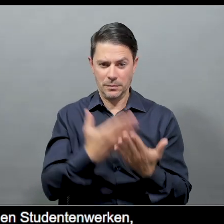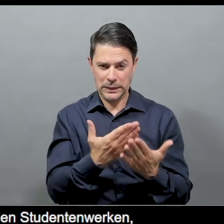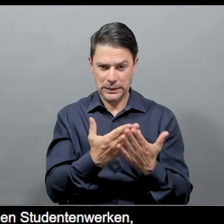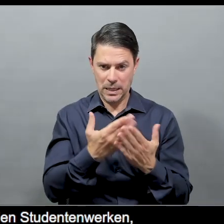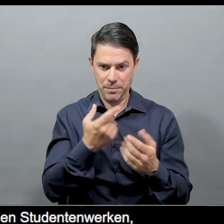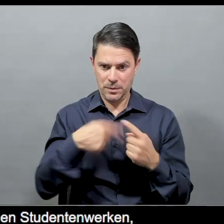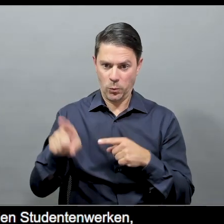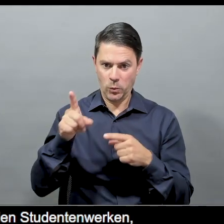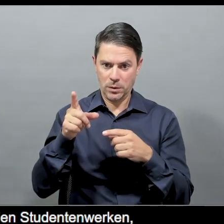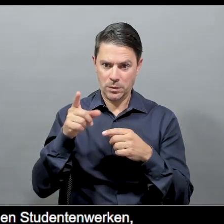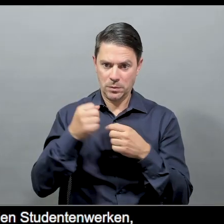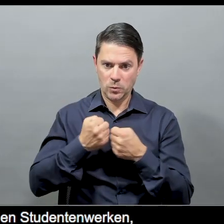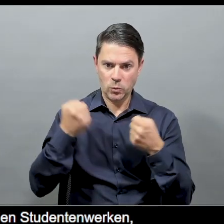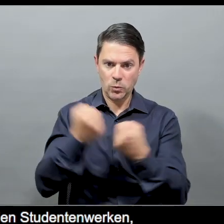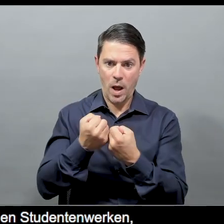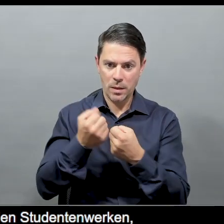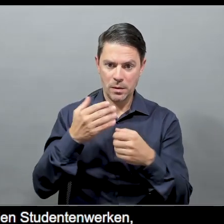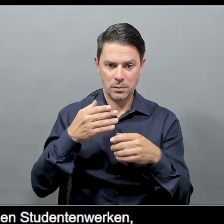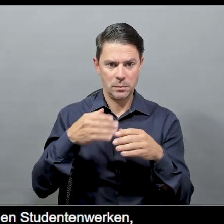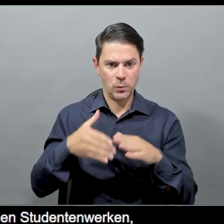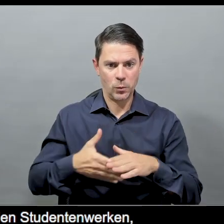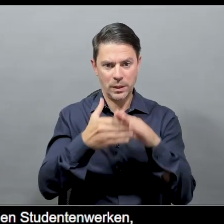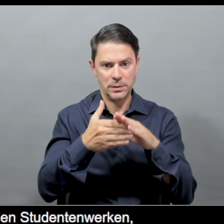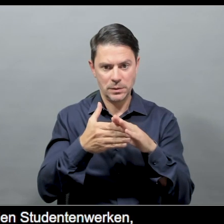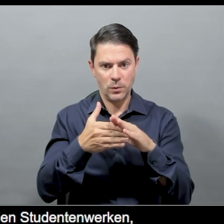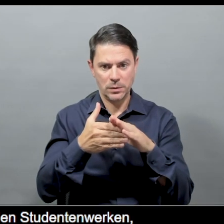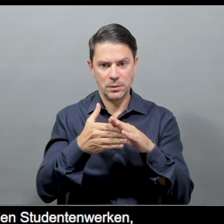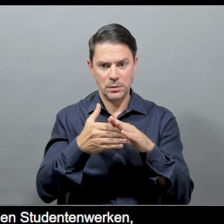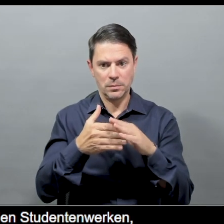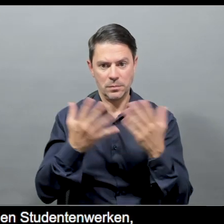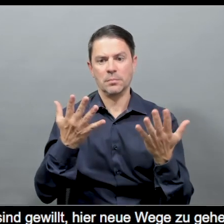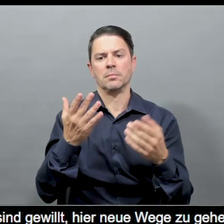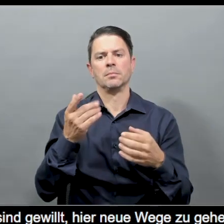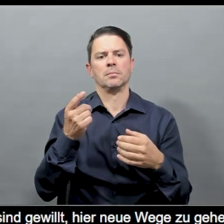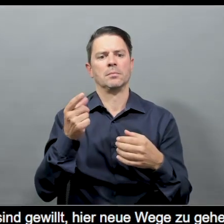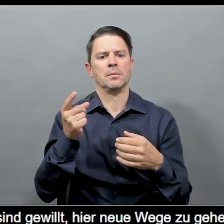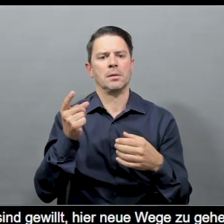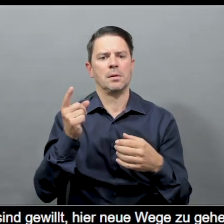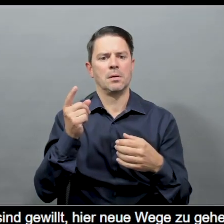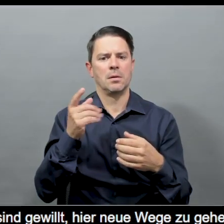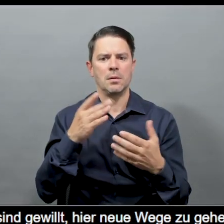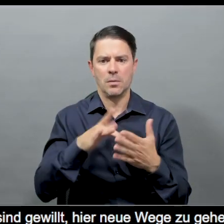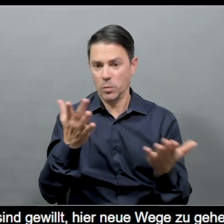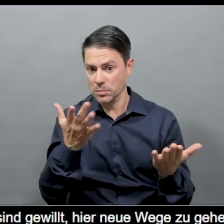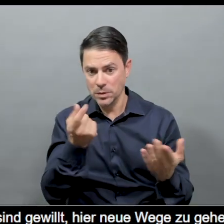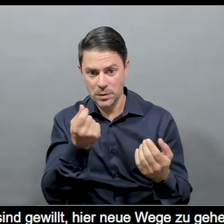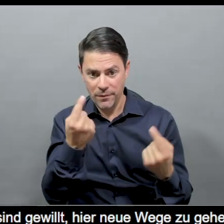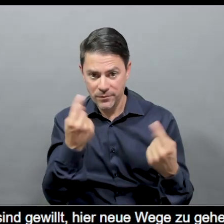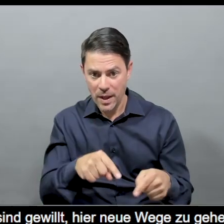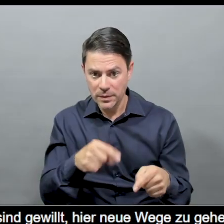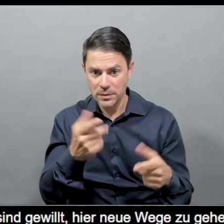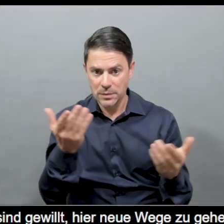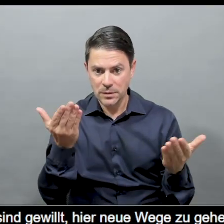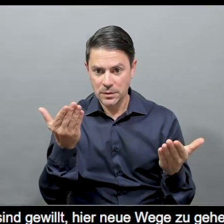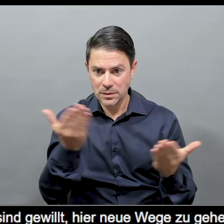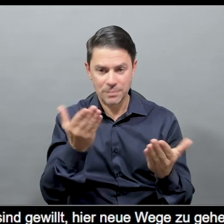an Rücklagen beim Studentenwerk München, sodass das Studentenwerk jetzt am Ende dem Freistaat gegenüber signalisiert hat, dass sie sich